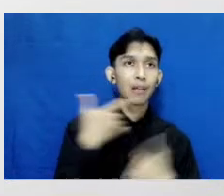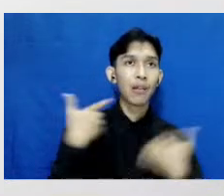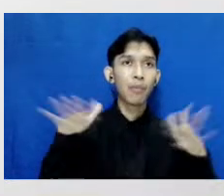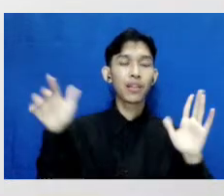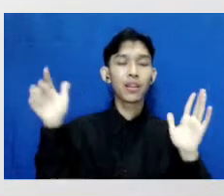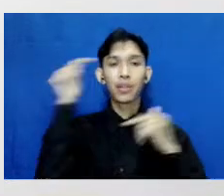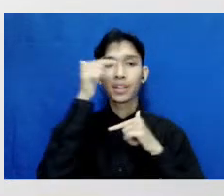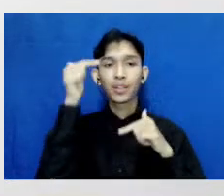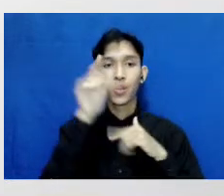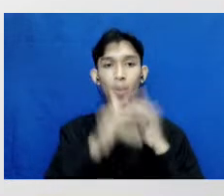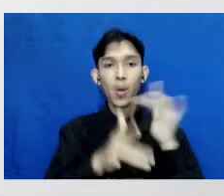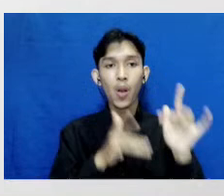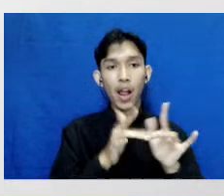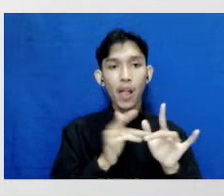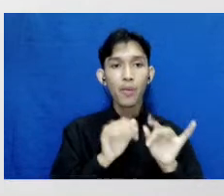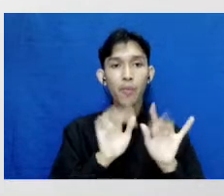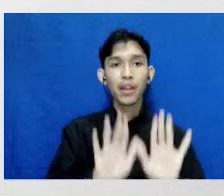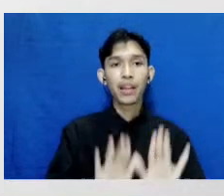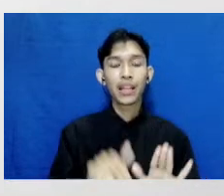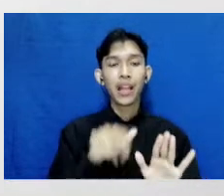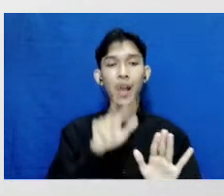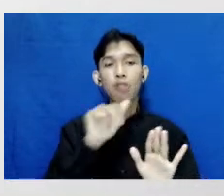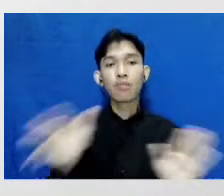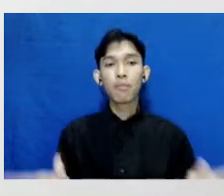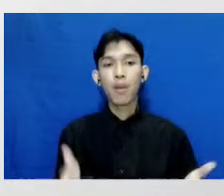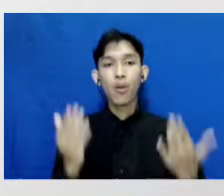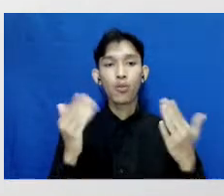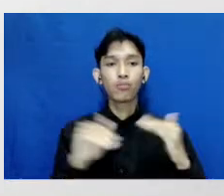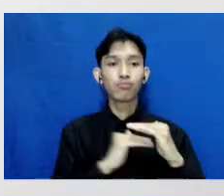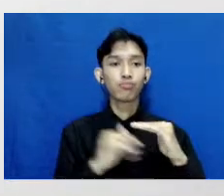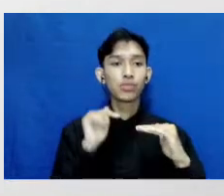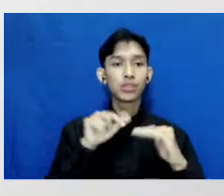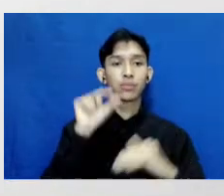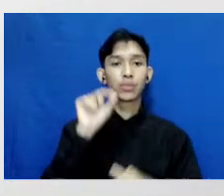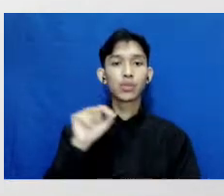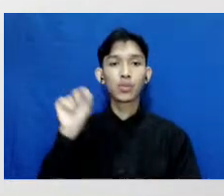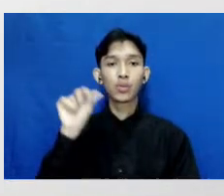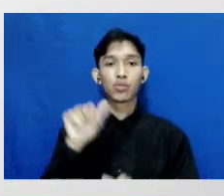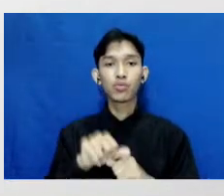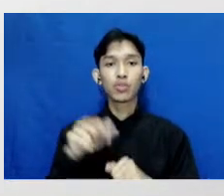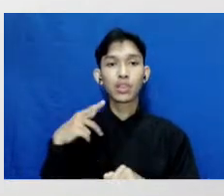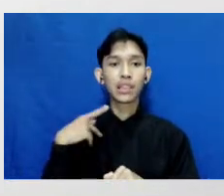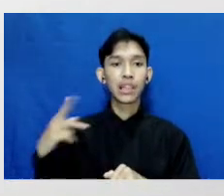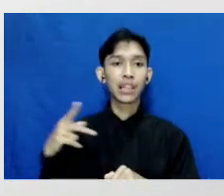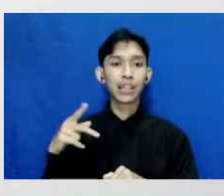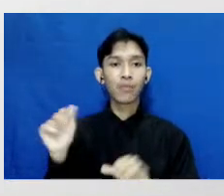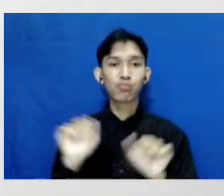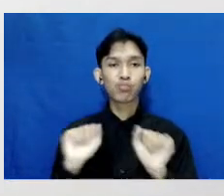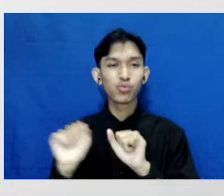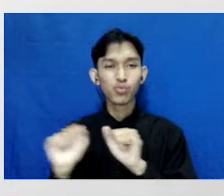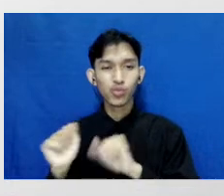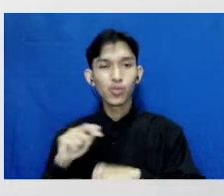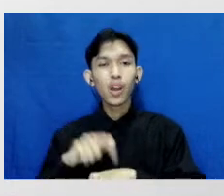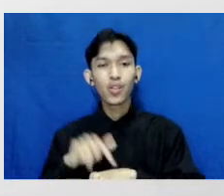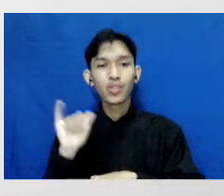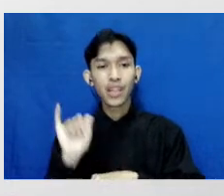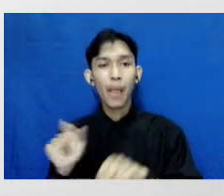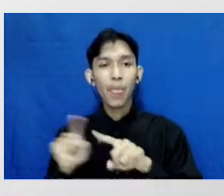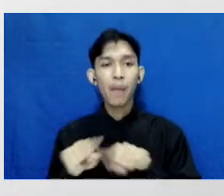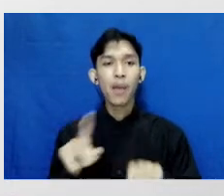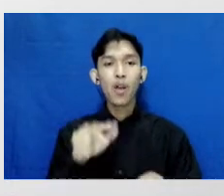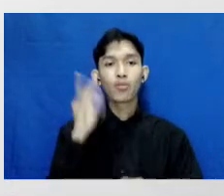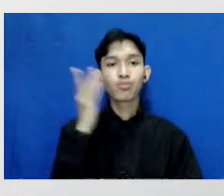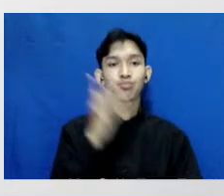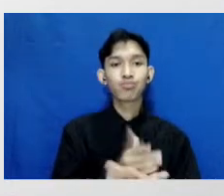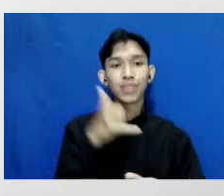berekspresi online dan sosial media. Kita harus membangun pondasi ini dengan benar. Emang kita terburu-buru waktunya, tapi juga harus kita memastikan